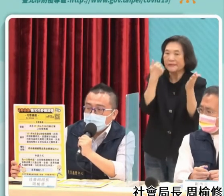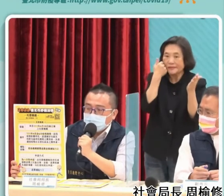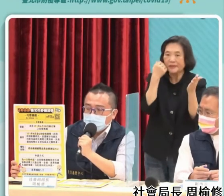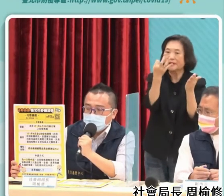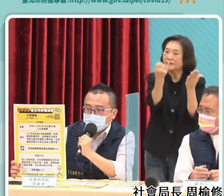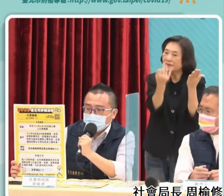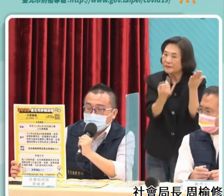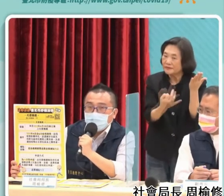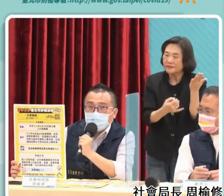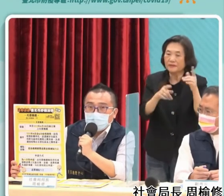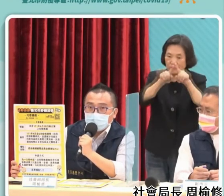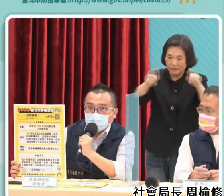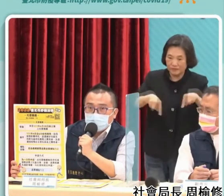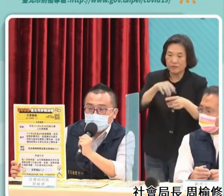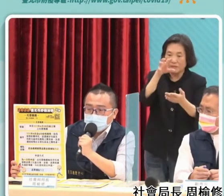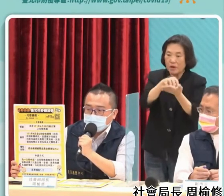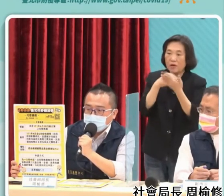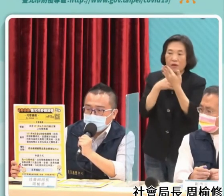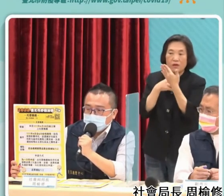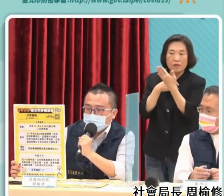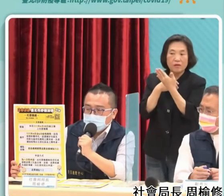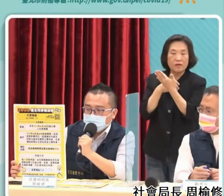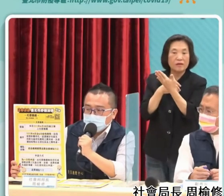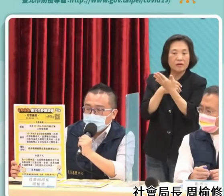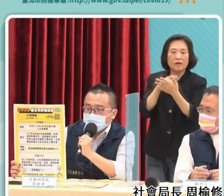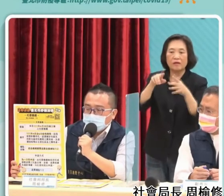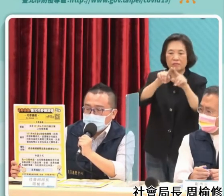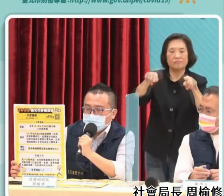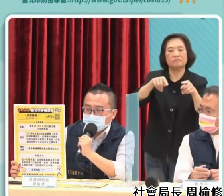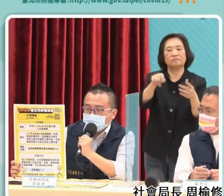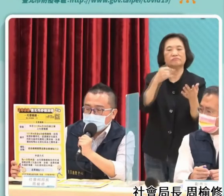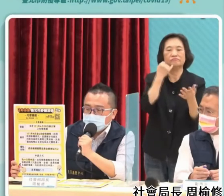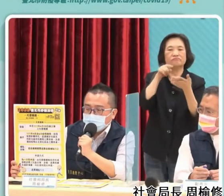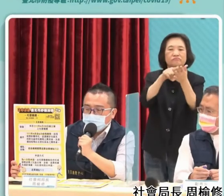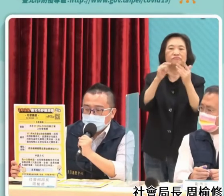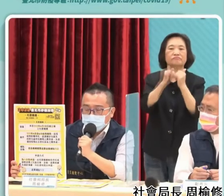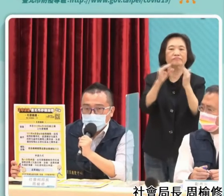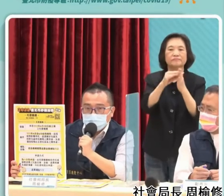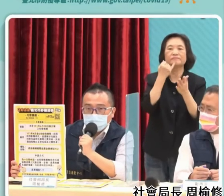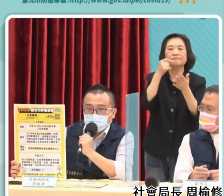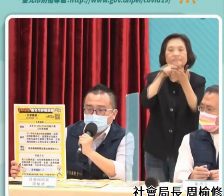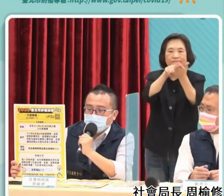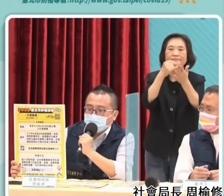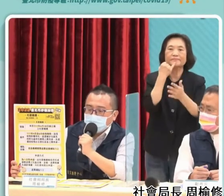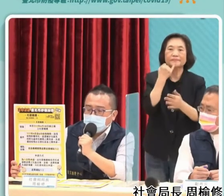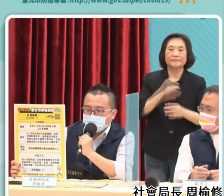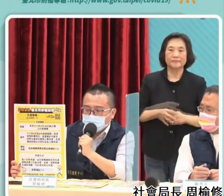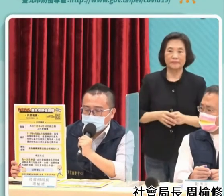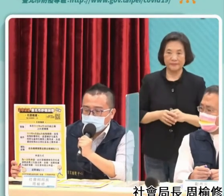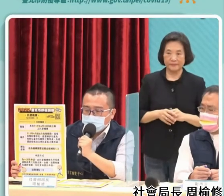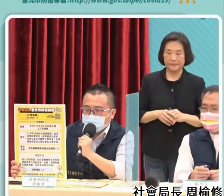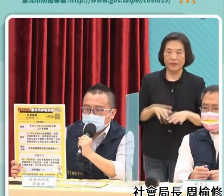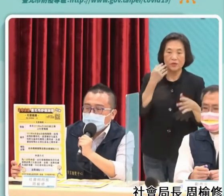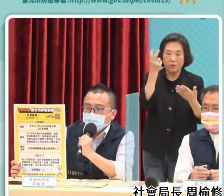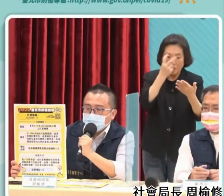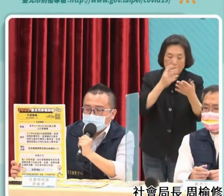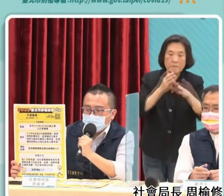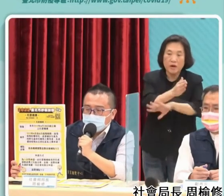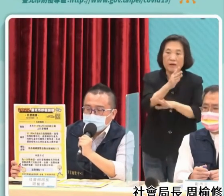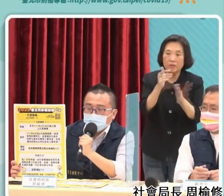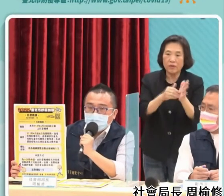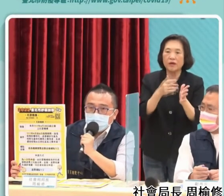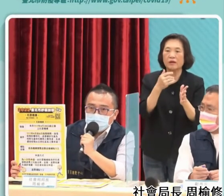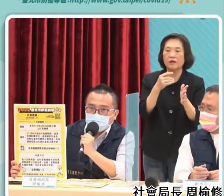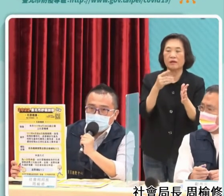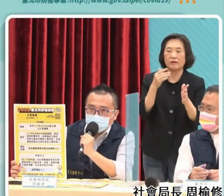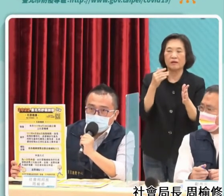额、退费收据，还有相关的这个请款领据，向社会局提出申请。那么很快的审核过之后，退